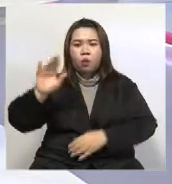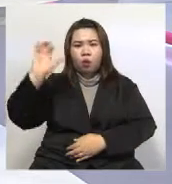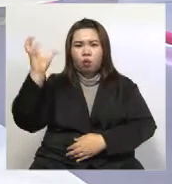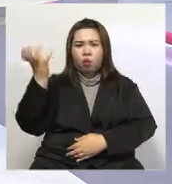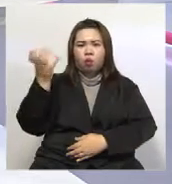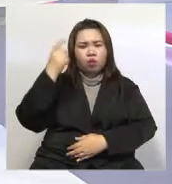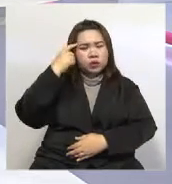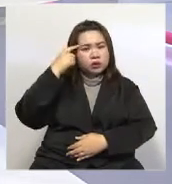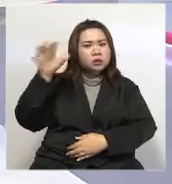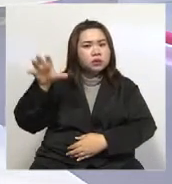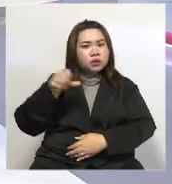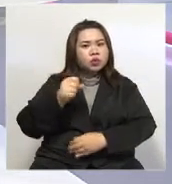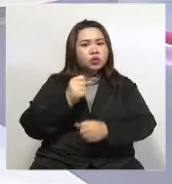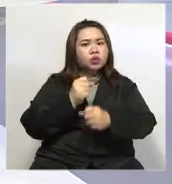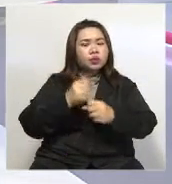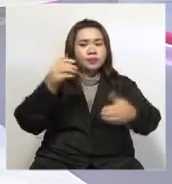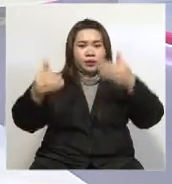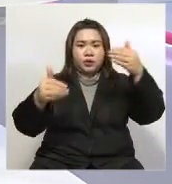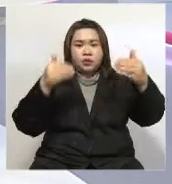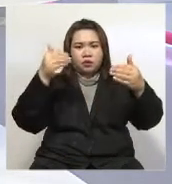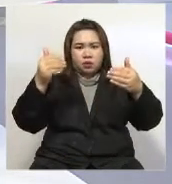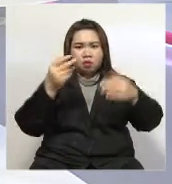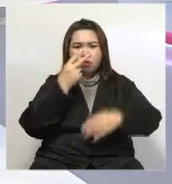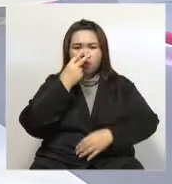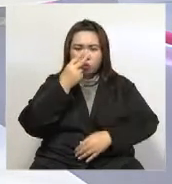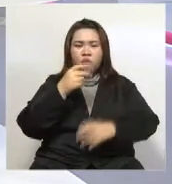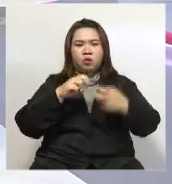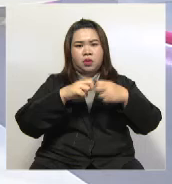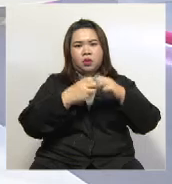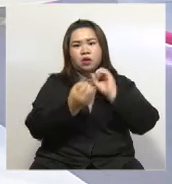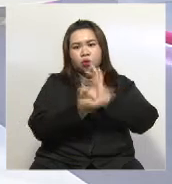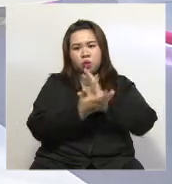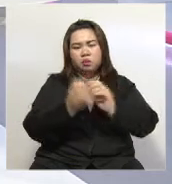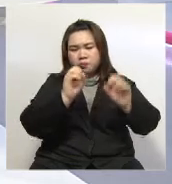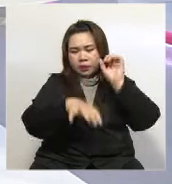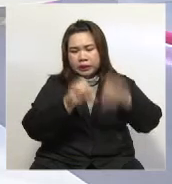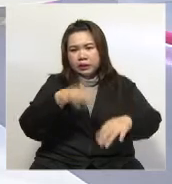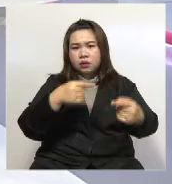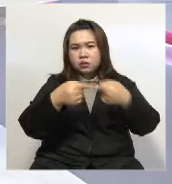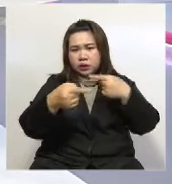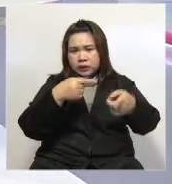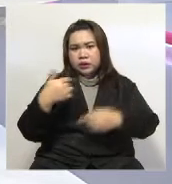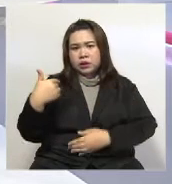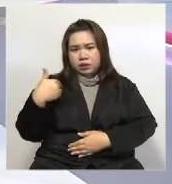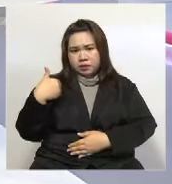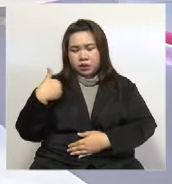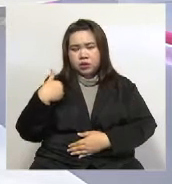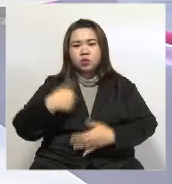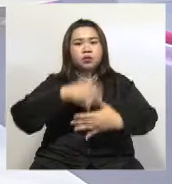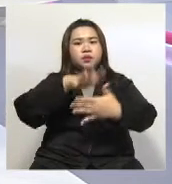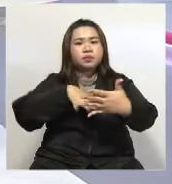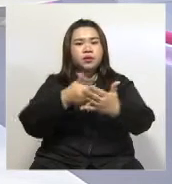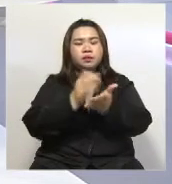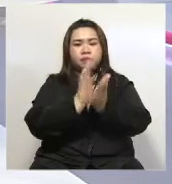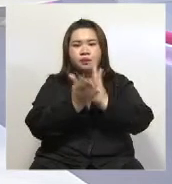เป็นแนวคิดของการจัดงานเพื่อกระตุ้นให้เห็นผลกระทบของขยะพลาสติกค่ะซึ่งเป็นส่วนหนึ่งด้วยนะคะของแผนปฏิรูปประเ